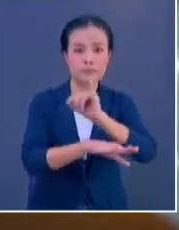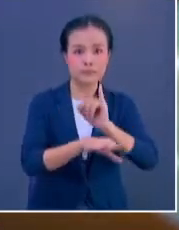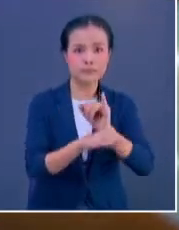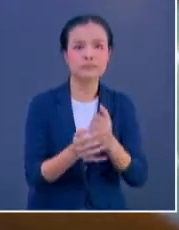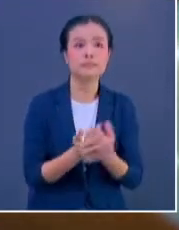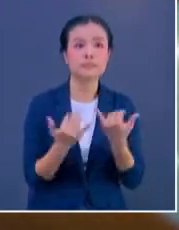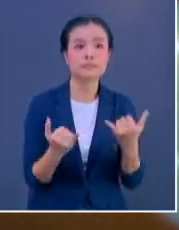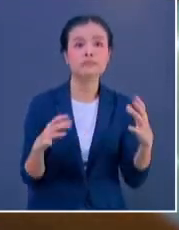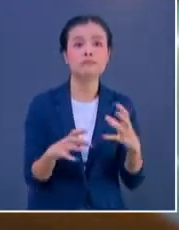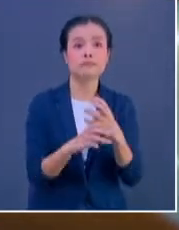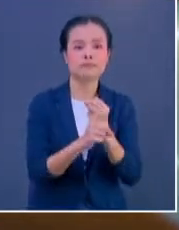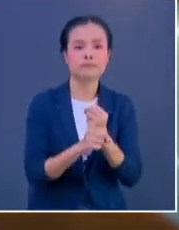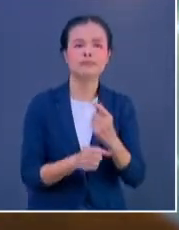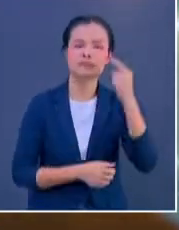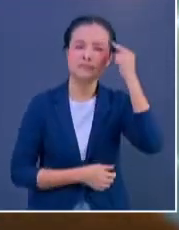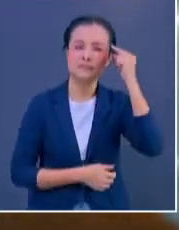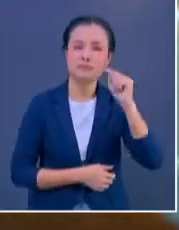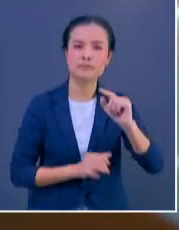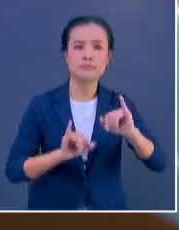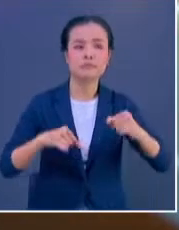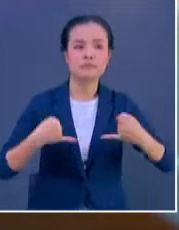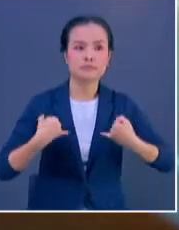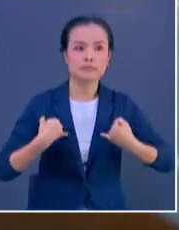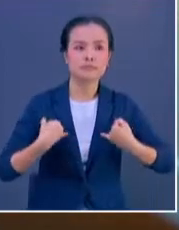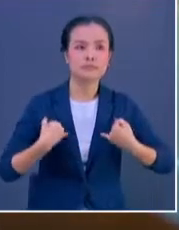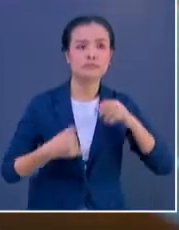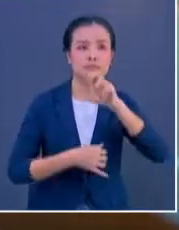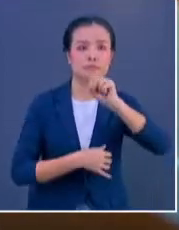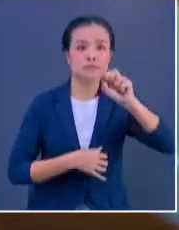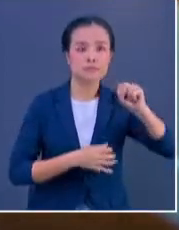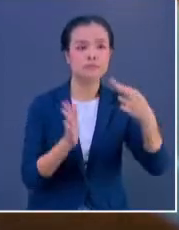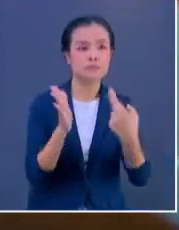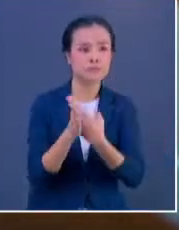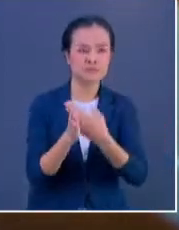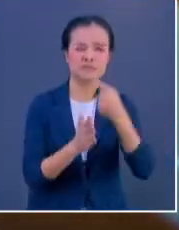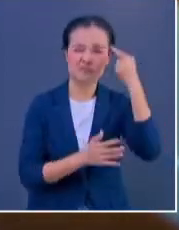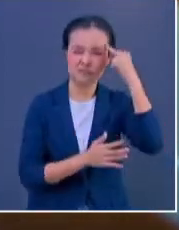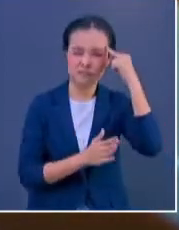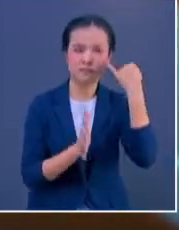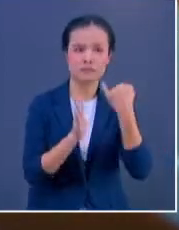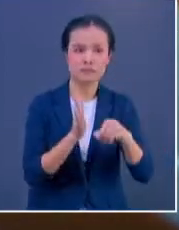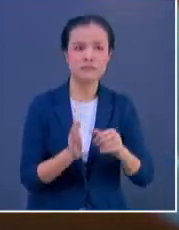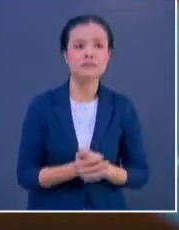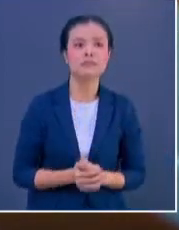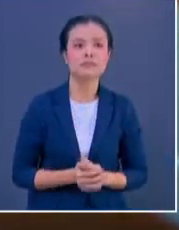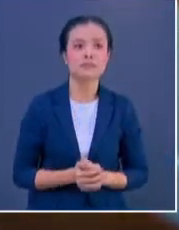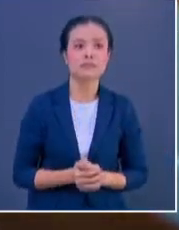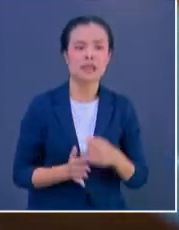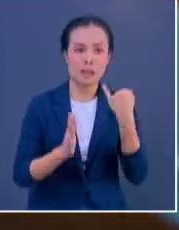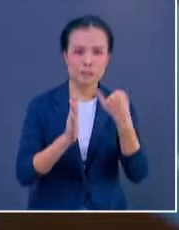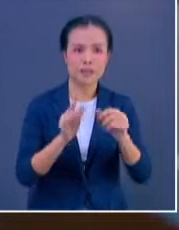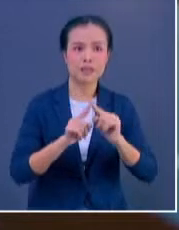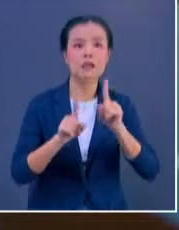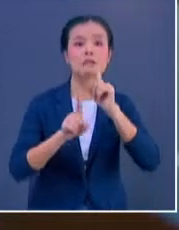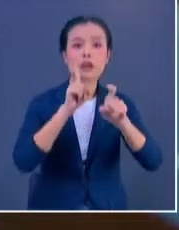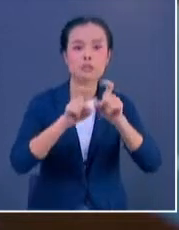นี้สรุปอีกครั้งดร.สุพลมองว่าการถือครองของคุณปรินาน่าจะผิด ครับก็คงจะผิดเห็นๆนะครับแต่ว่าผลการส